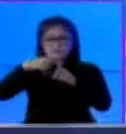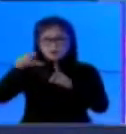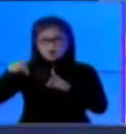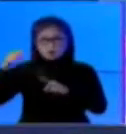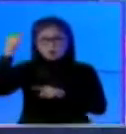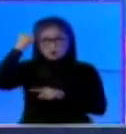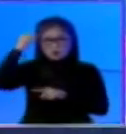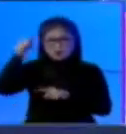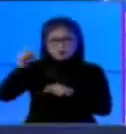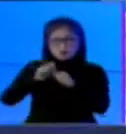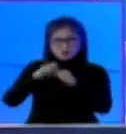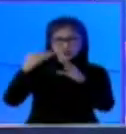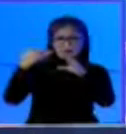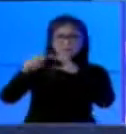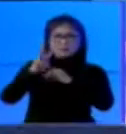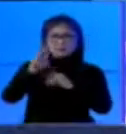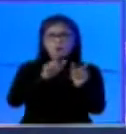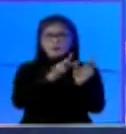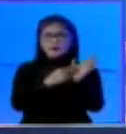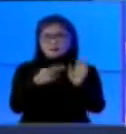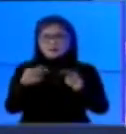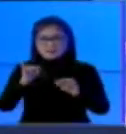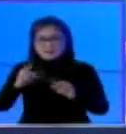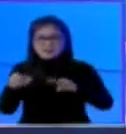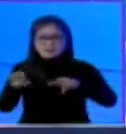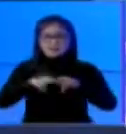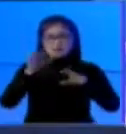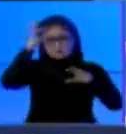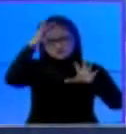meretas email. 3 WNI yang terlibat ditangkap.